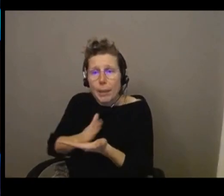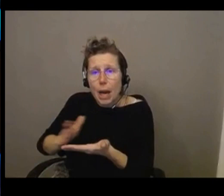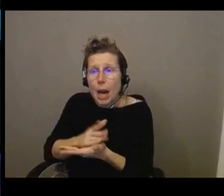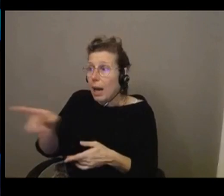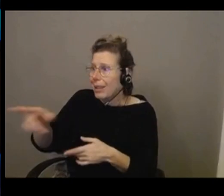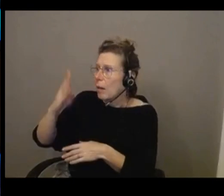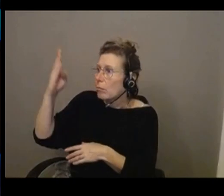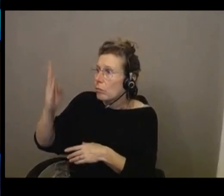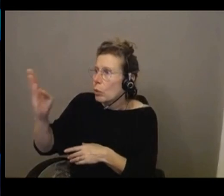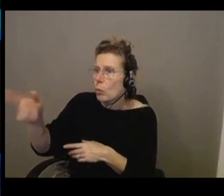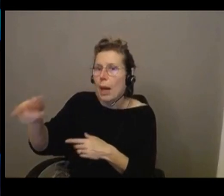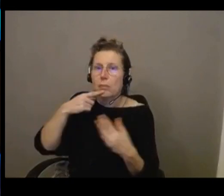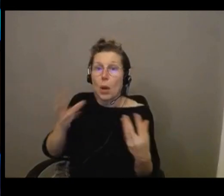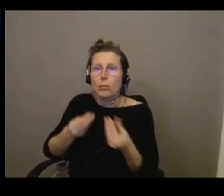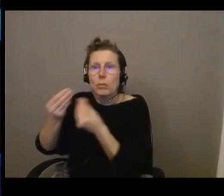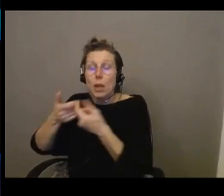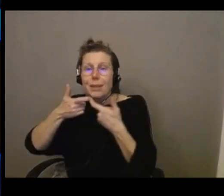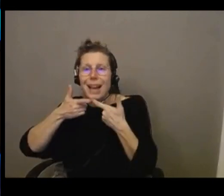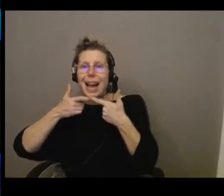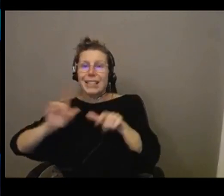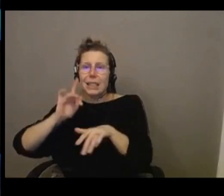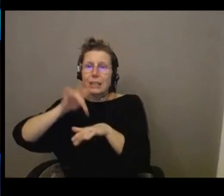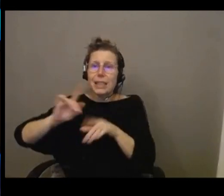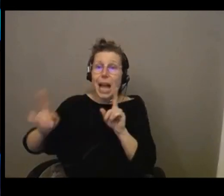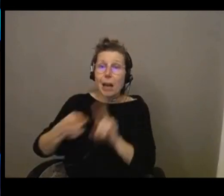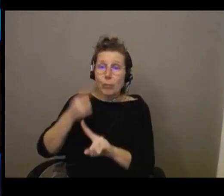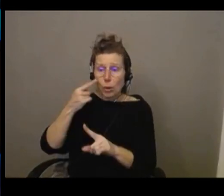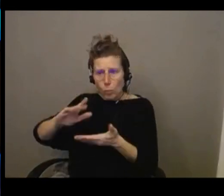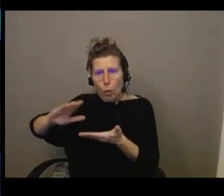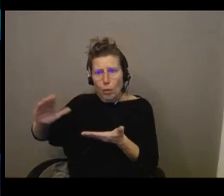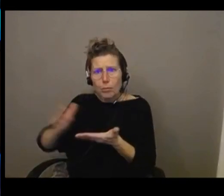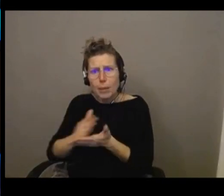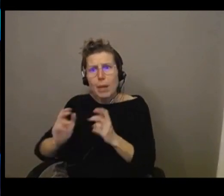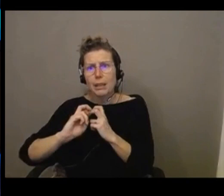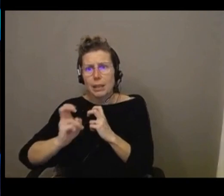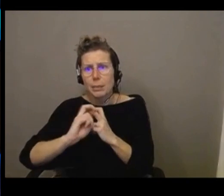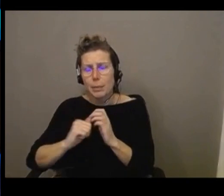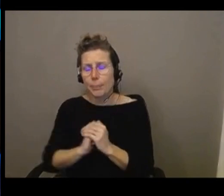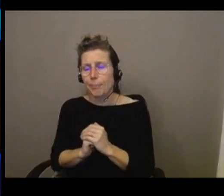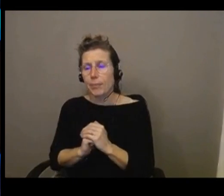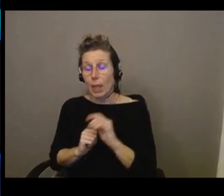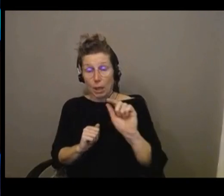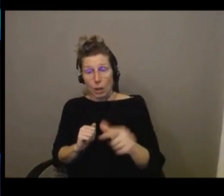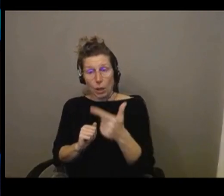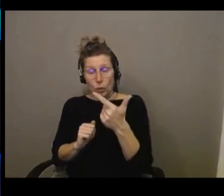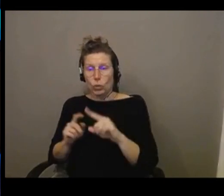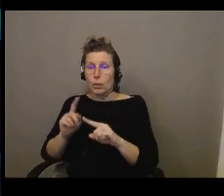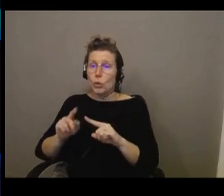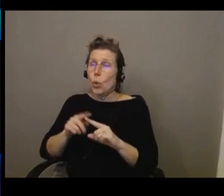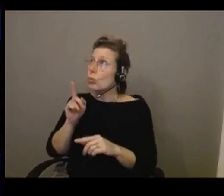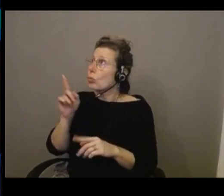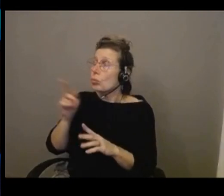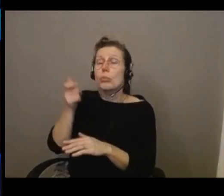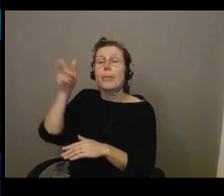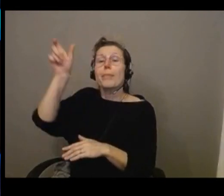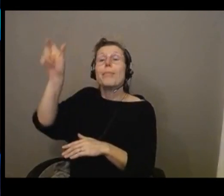pouvoir préparer leur déplacement. La deuxième chose, c'est que les élus, quand ils essaient d'améliorer